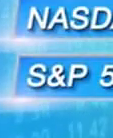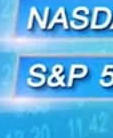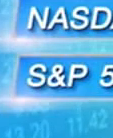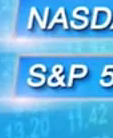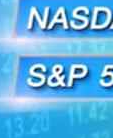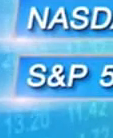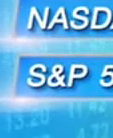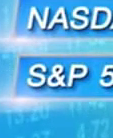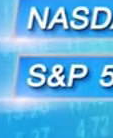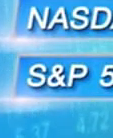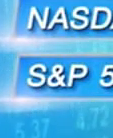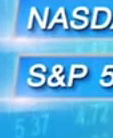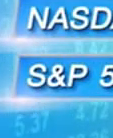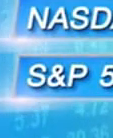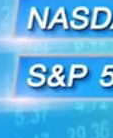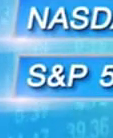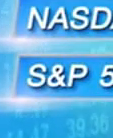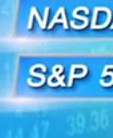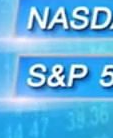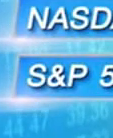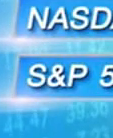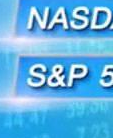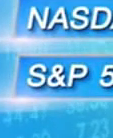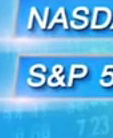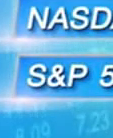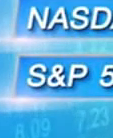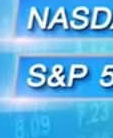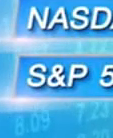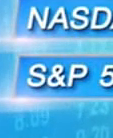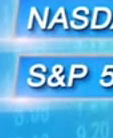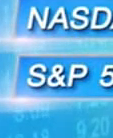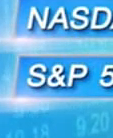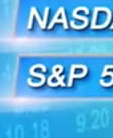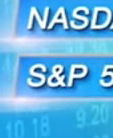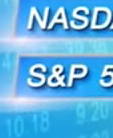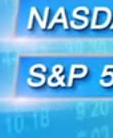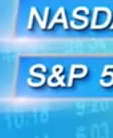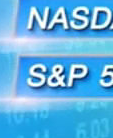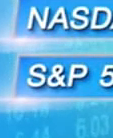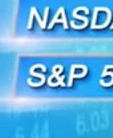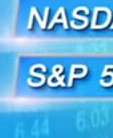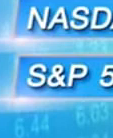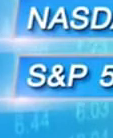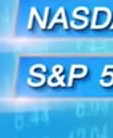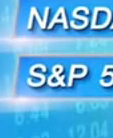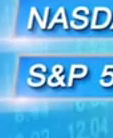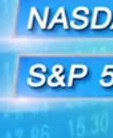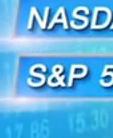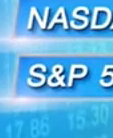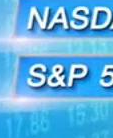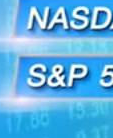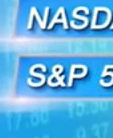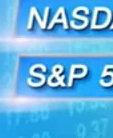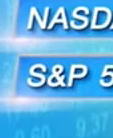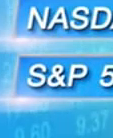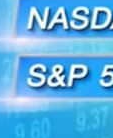ฐปิดการซื้อขายเมื่อวันศุกร์ที่ผ่านมาร่วงลงหนักเช่นกันนะคะดัชนีดาวโจนส์ปรับตัวลดลง